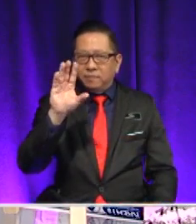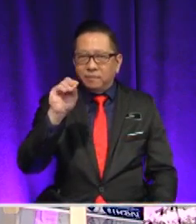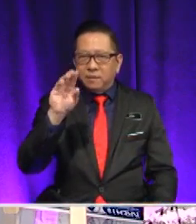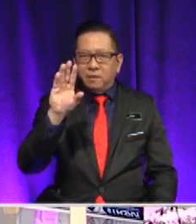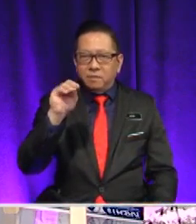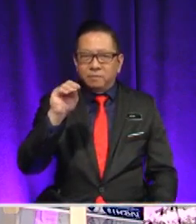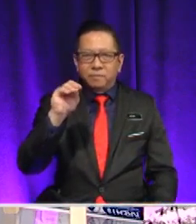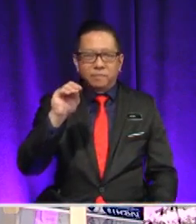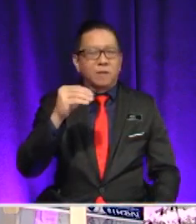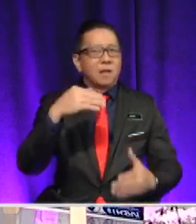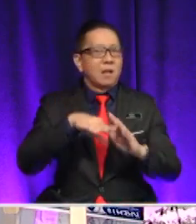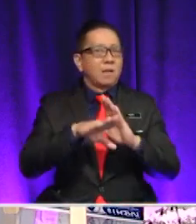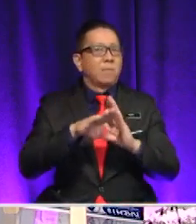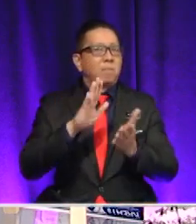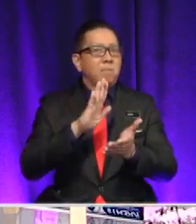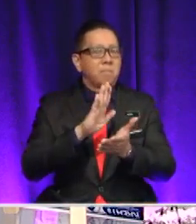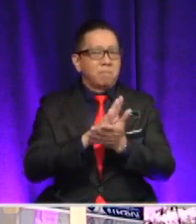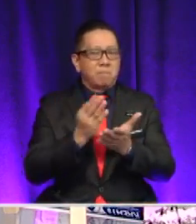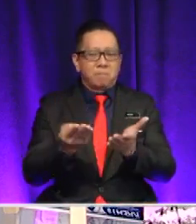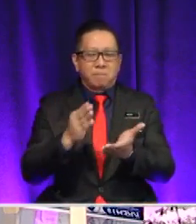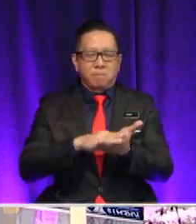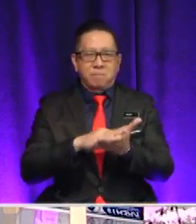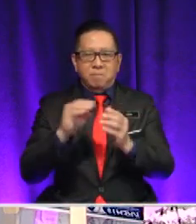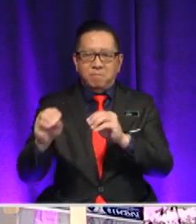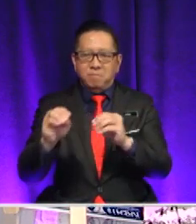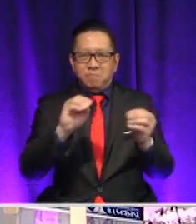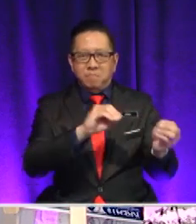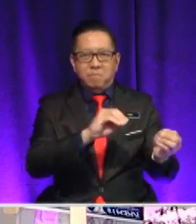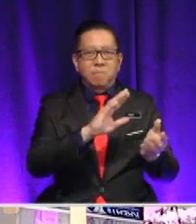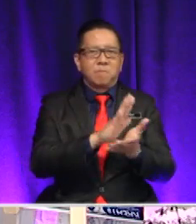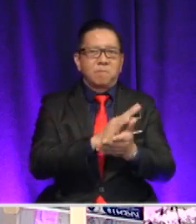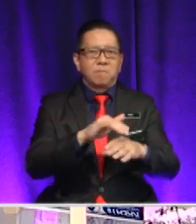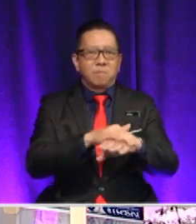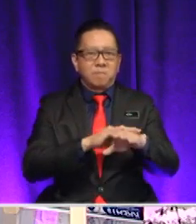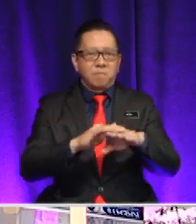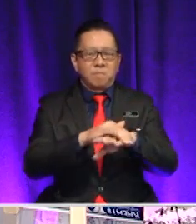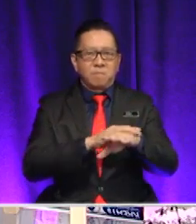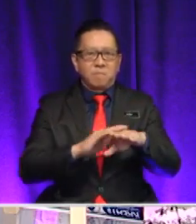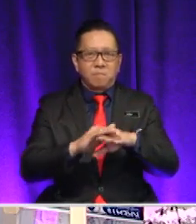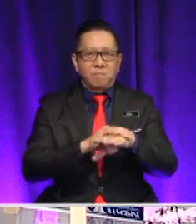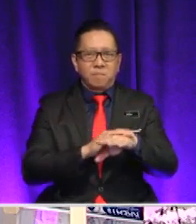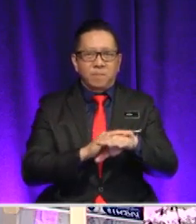dalam bekas ke atas permukaan kertas oke kita letak kertas